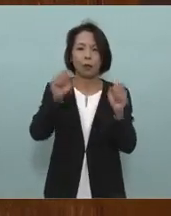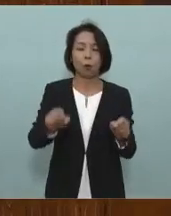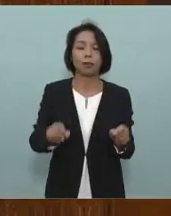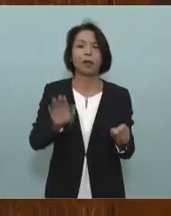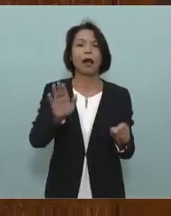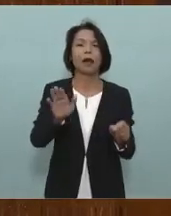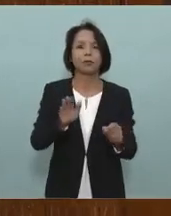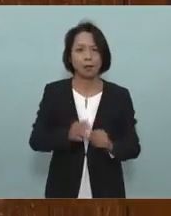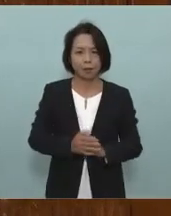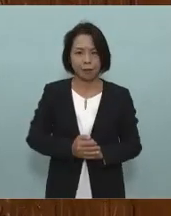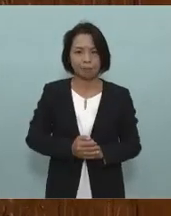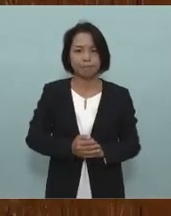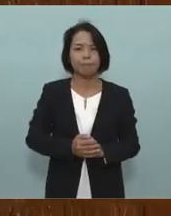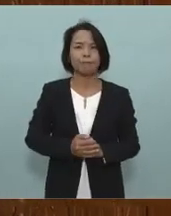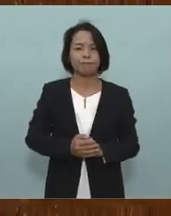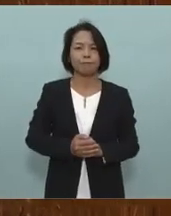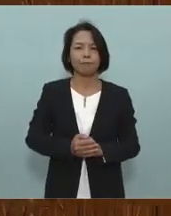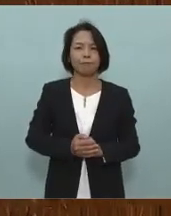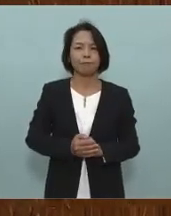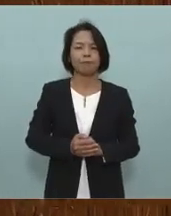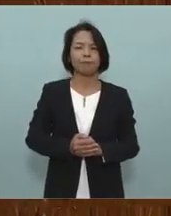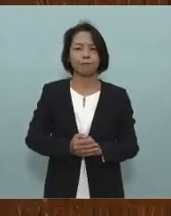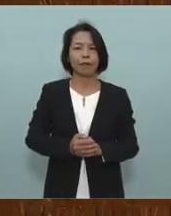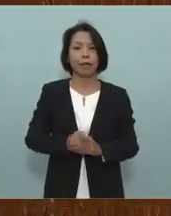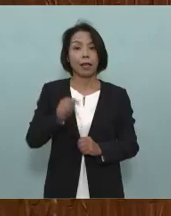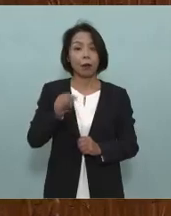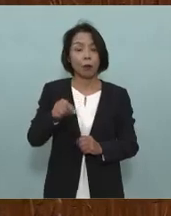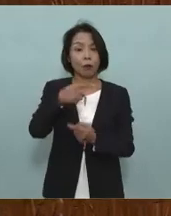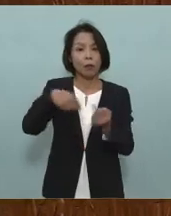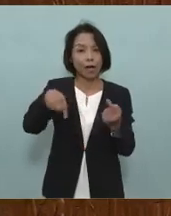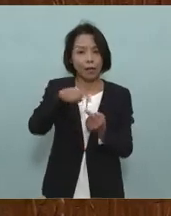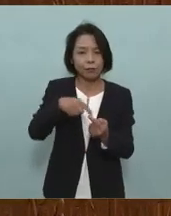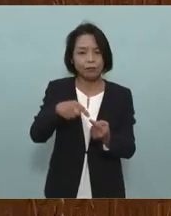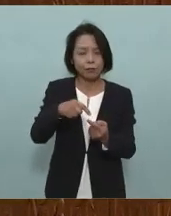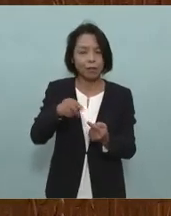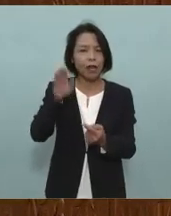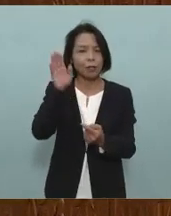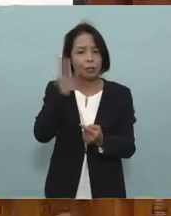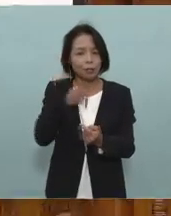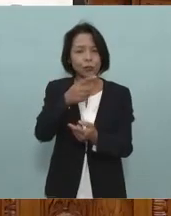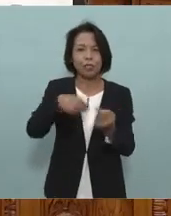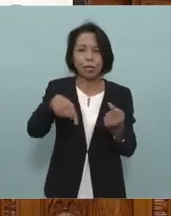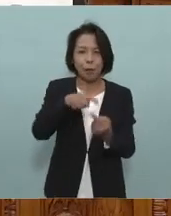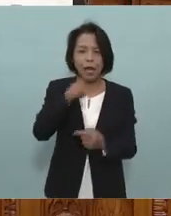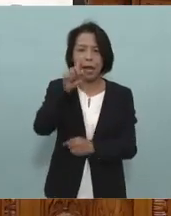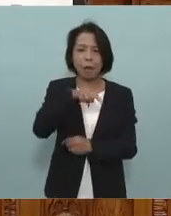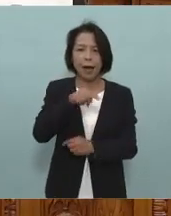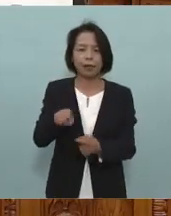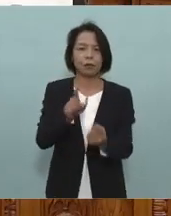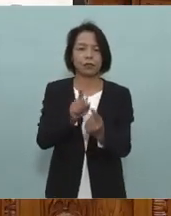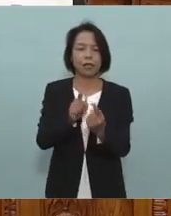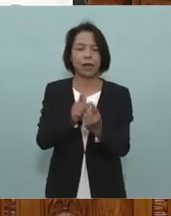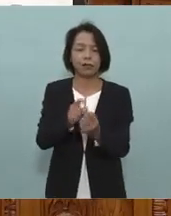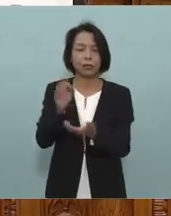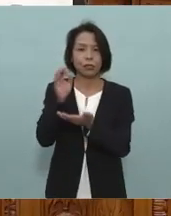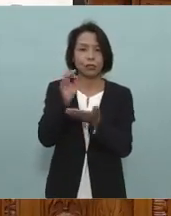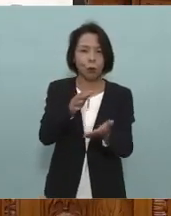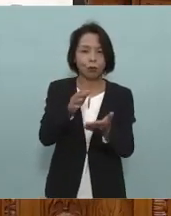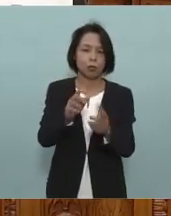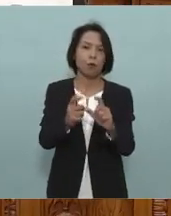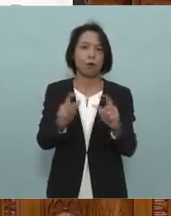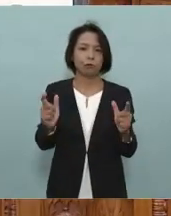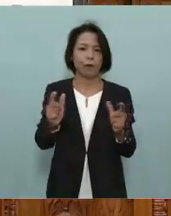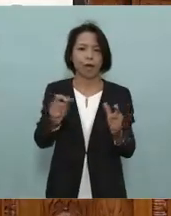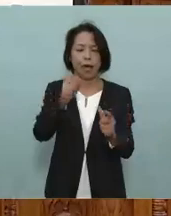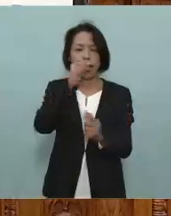ますひとたびこのサイクルが動き出せば人への投資がさらに進みこの好循環